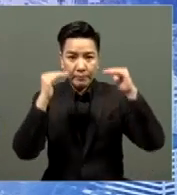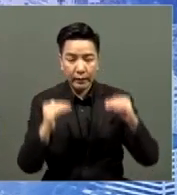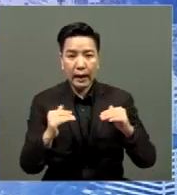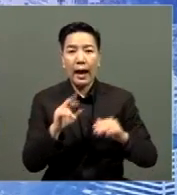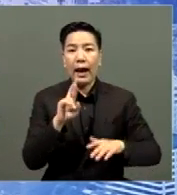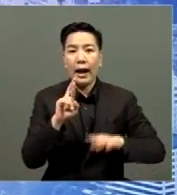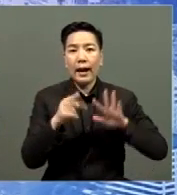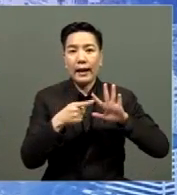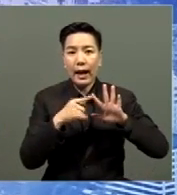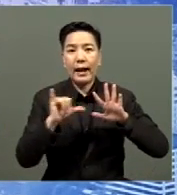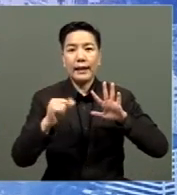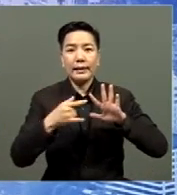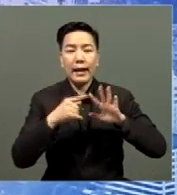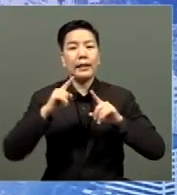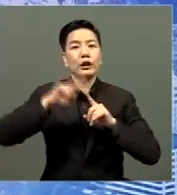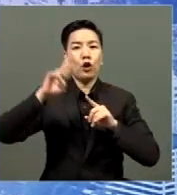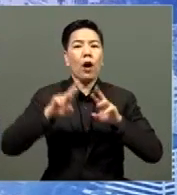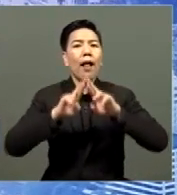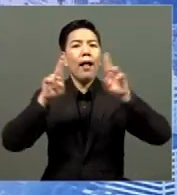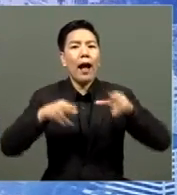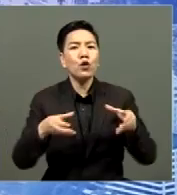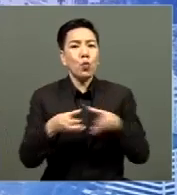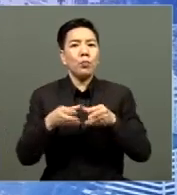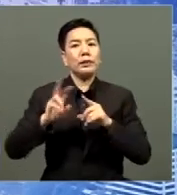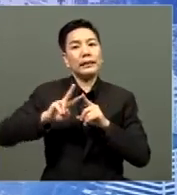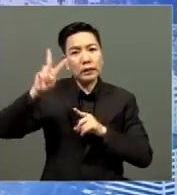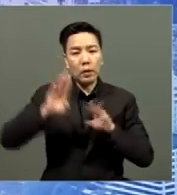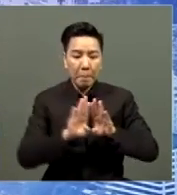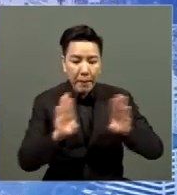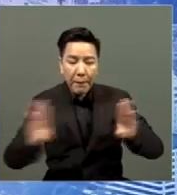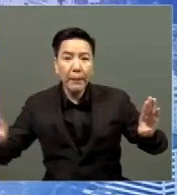พฤษภาคมก็จะเป็นการเริ่มออกมาตรการของระยะที่2มาตรการผ่อนปรนระยะที่ 2